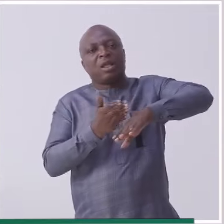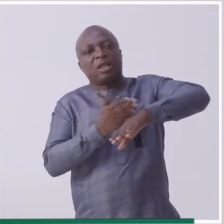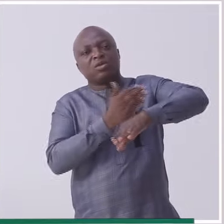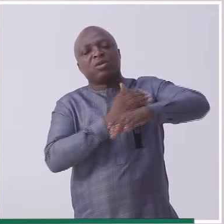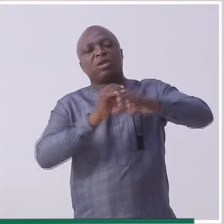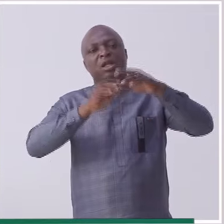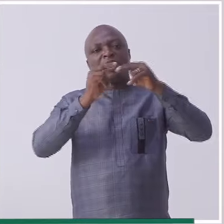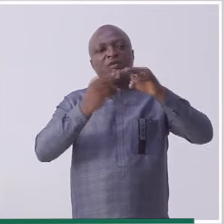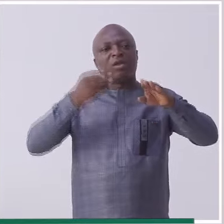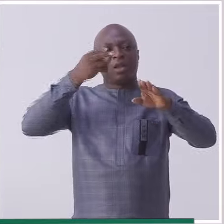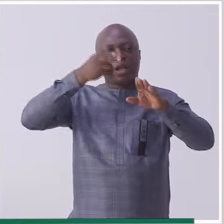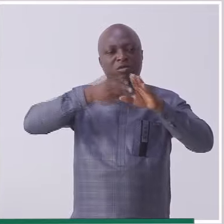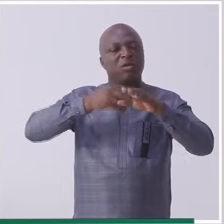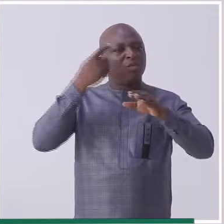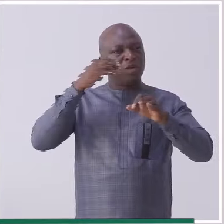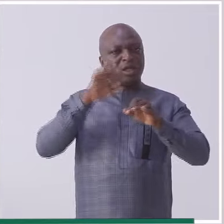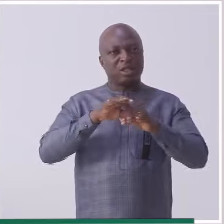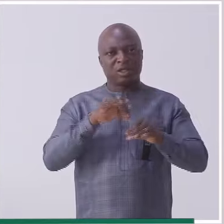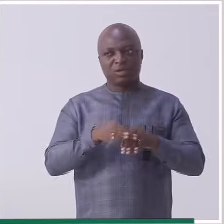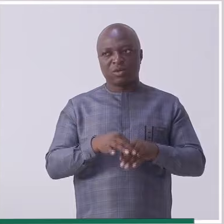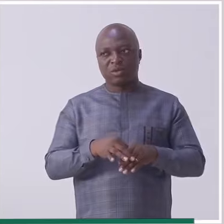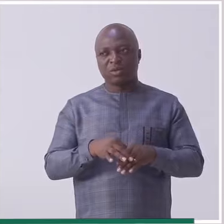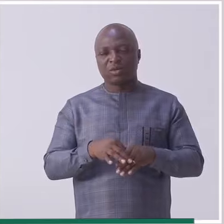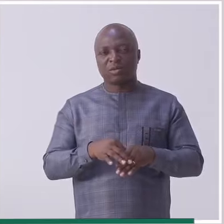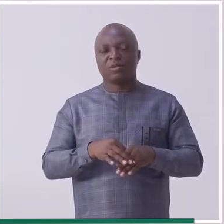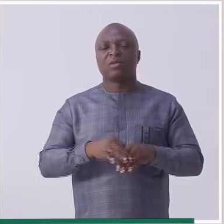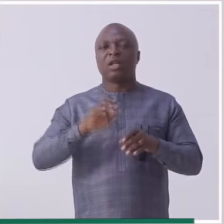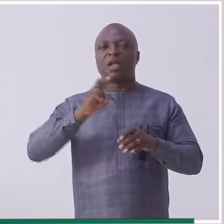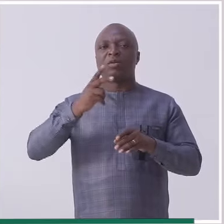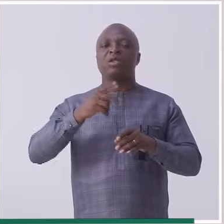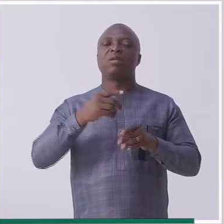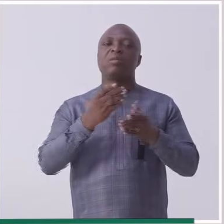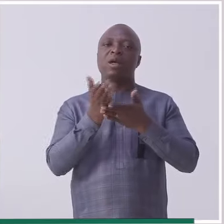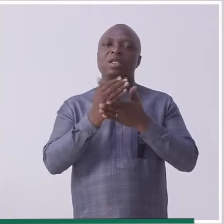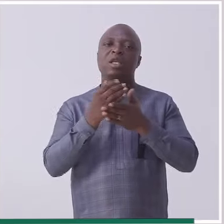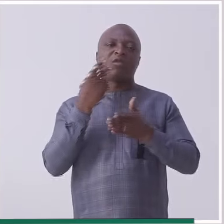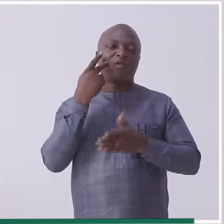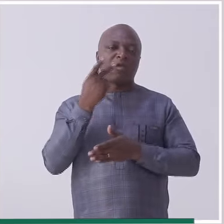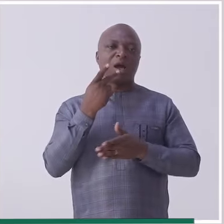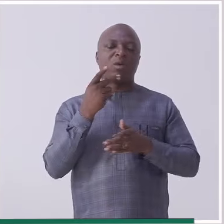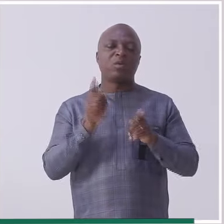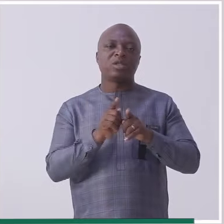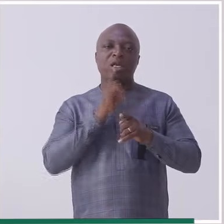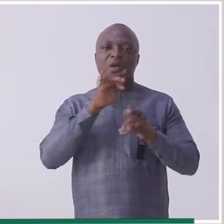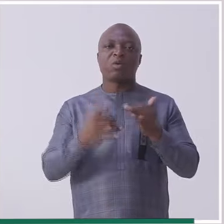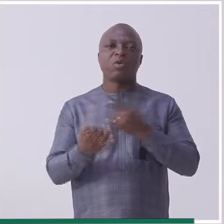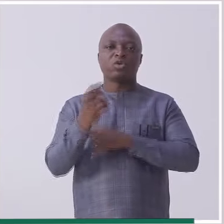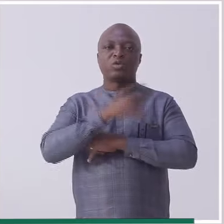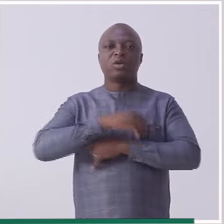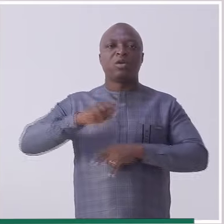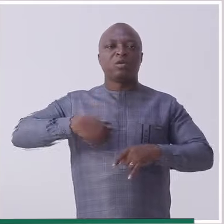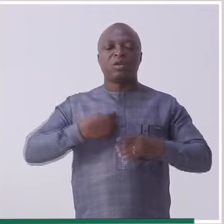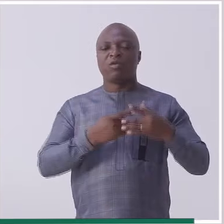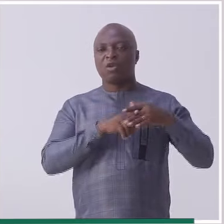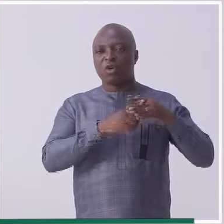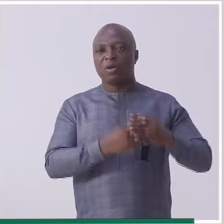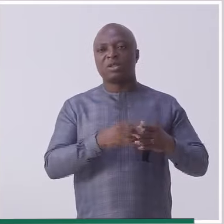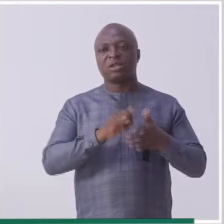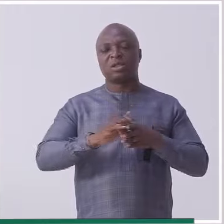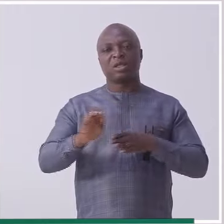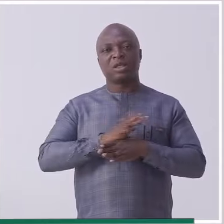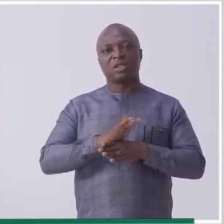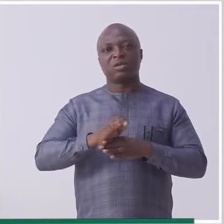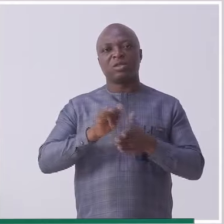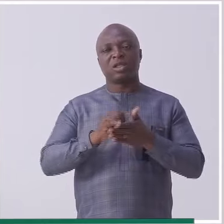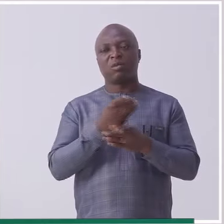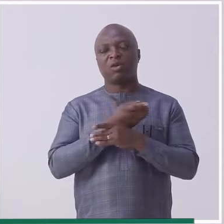niveaux d'engagement politique pour les élections. La deuxième considération qu'il faut prendre en compte, c'est qu'aujourd'hui, depuis que nous avons commencé l'exercice de